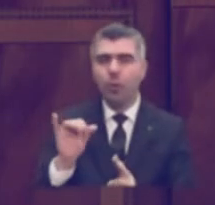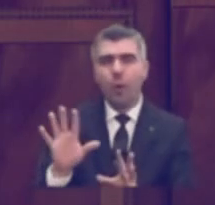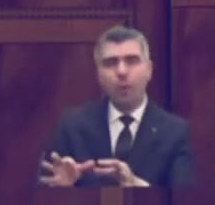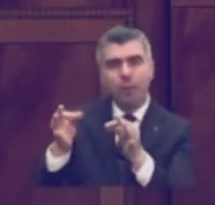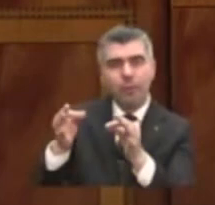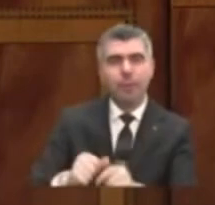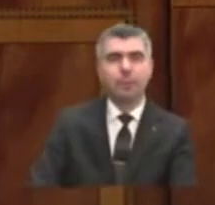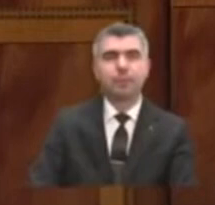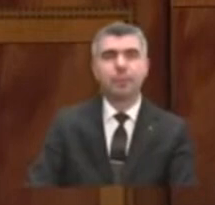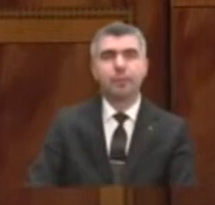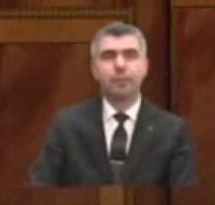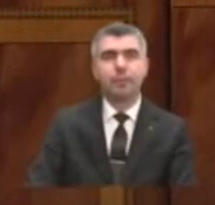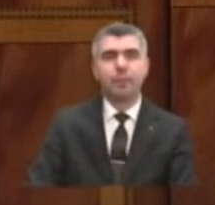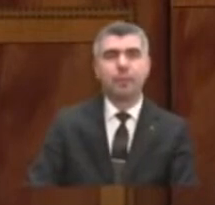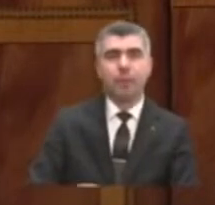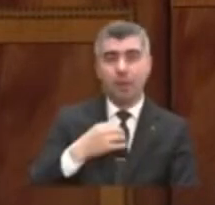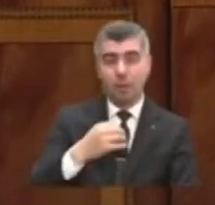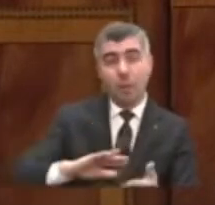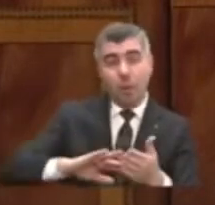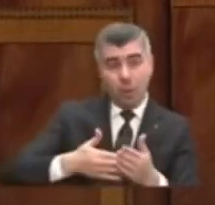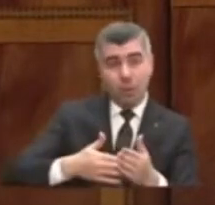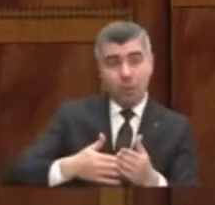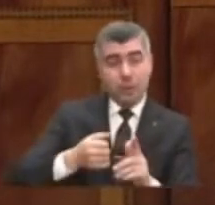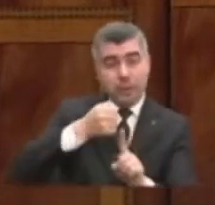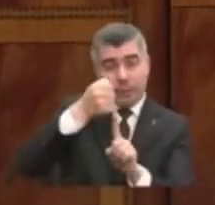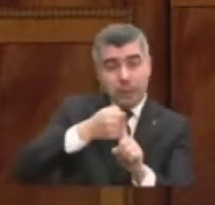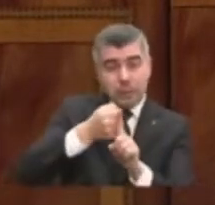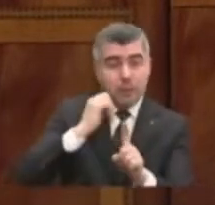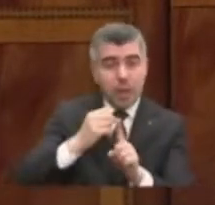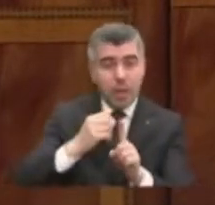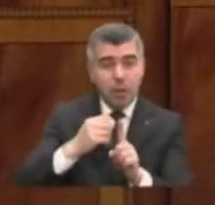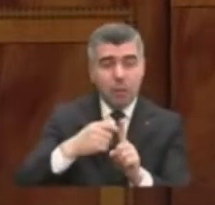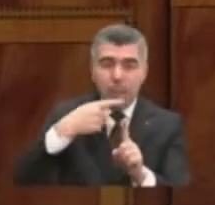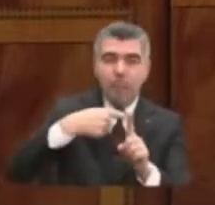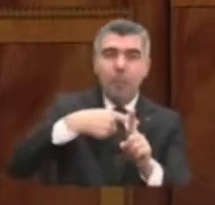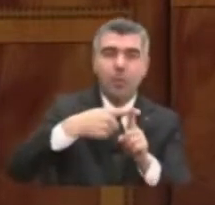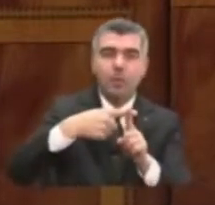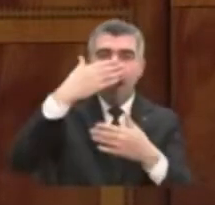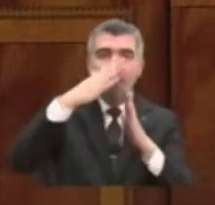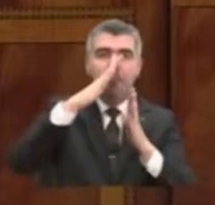الذي وقع وان هذا المسار ديال التقدم